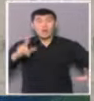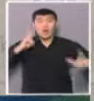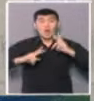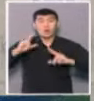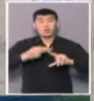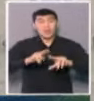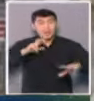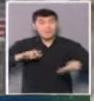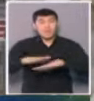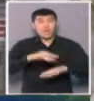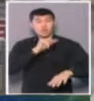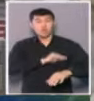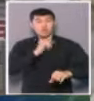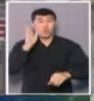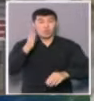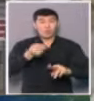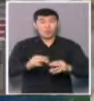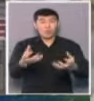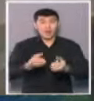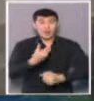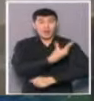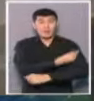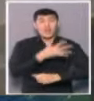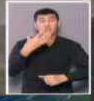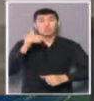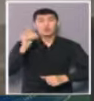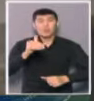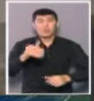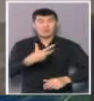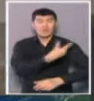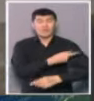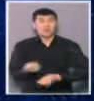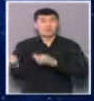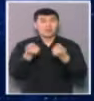студенттер және мемлекеттік қызметшілер алады. Өңірге шамамен 50 мың доза әкелінеді деп